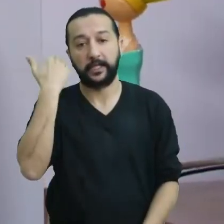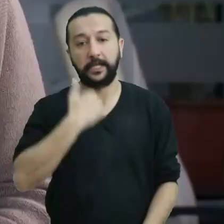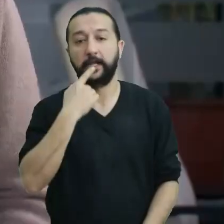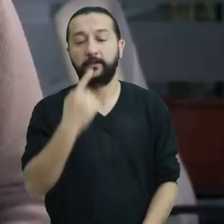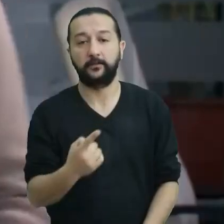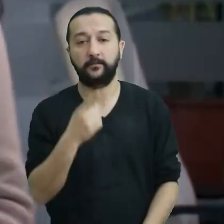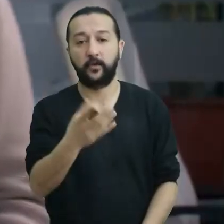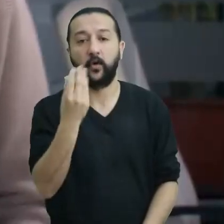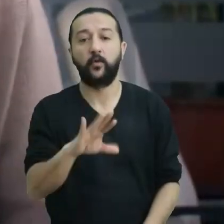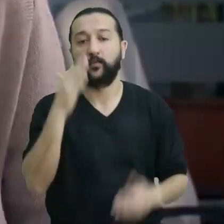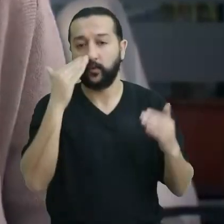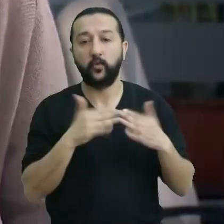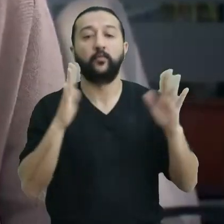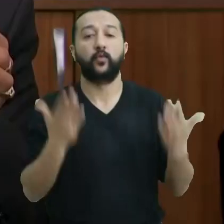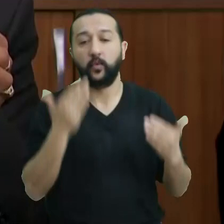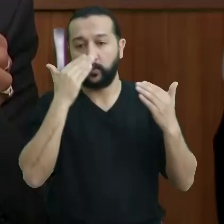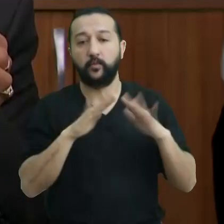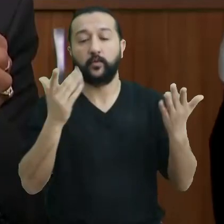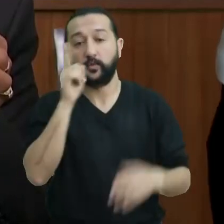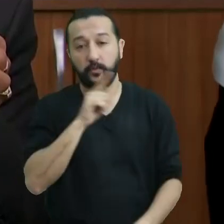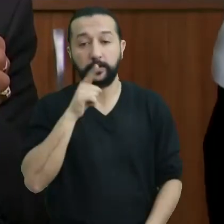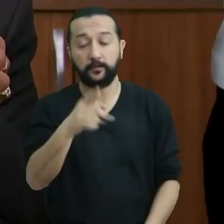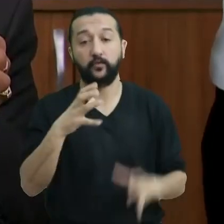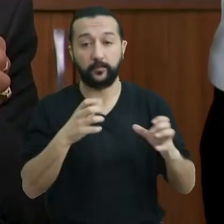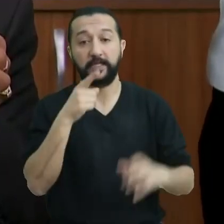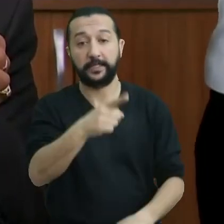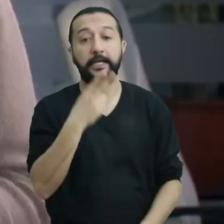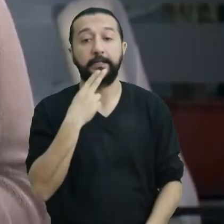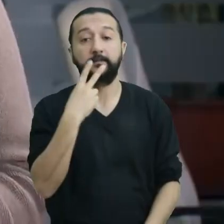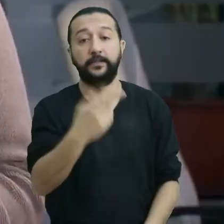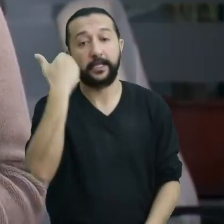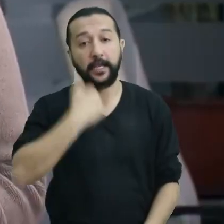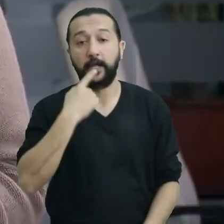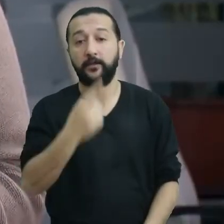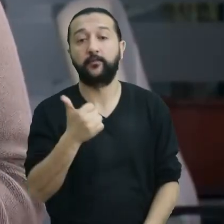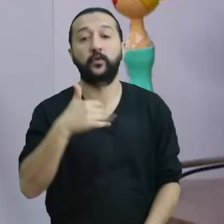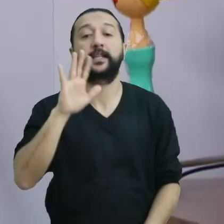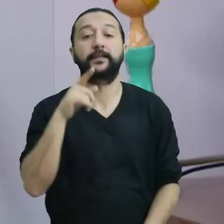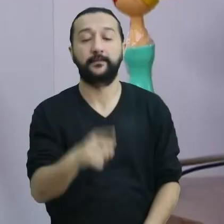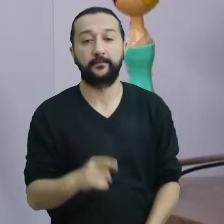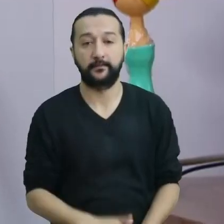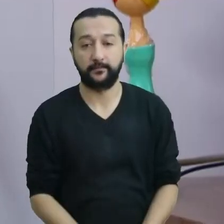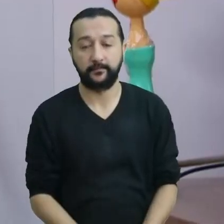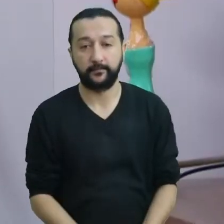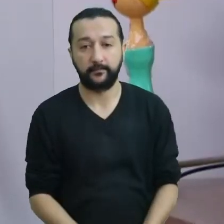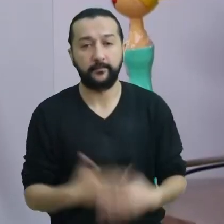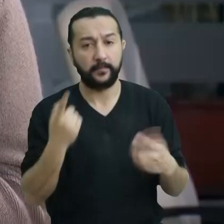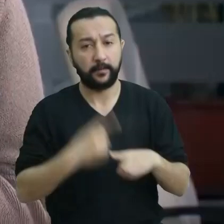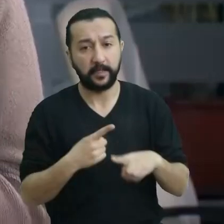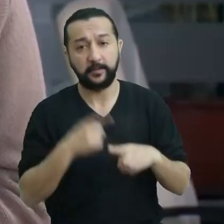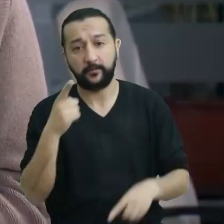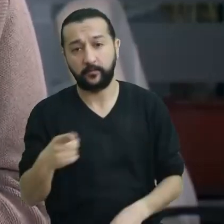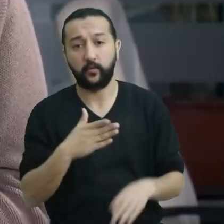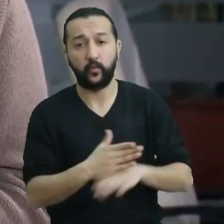söyledim. Olmuyor. Yok, olmuyor. Çünkü cumartesi kadının yalan söyleme günü değil. Pazar günü